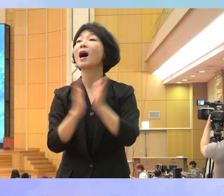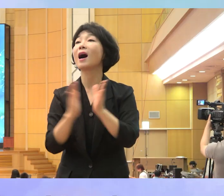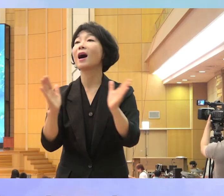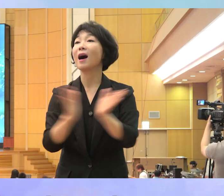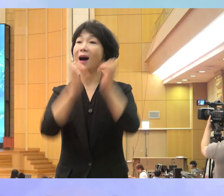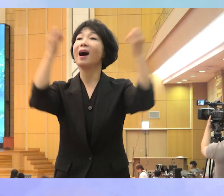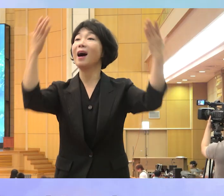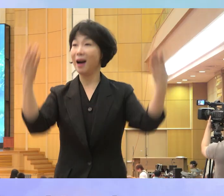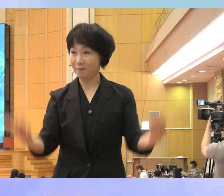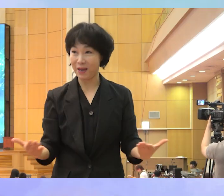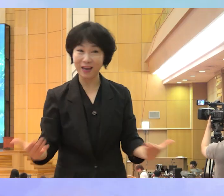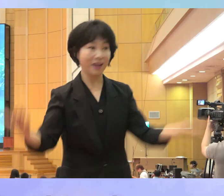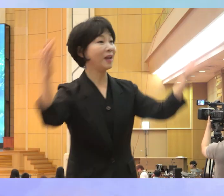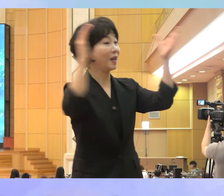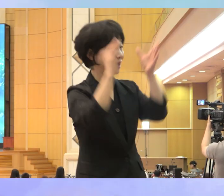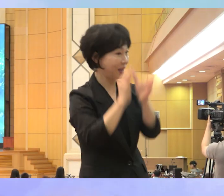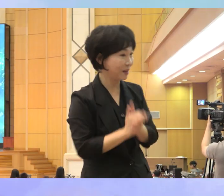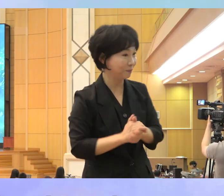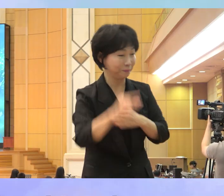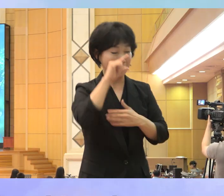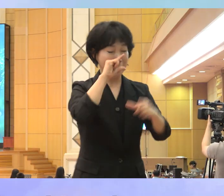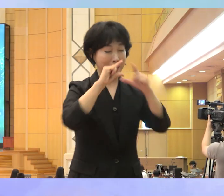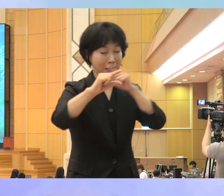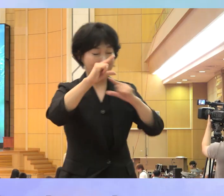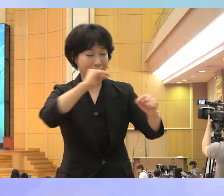할렐루야 아멘.